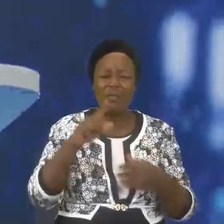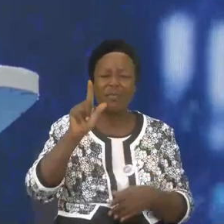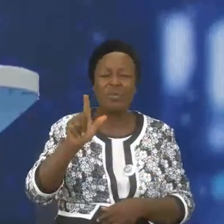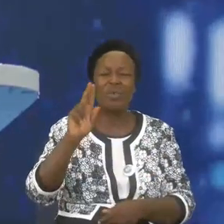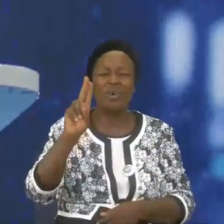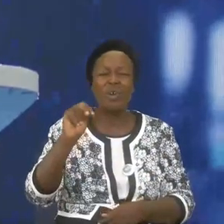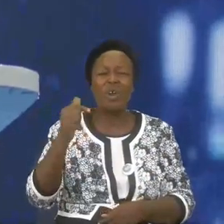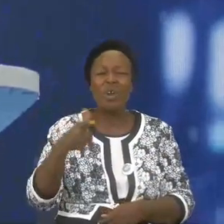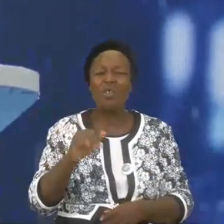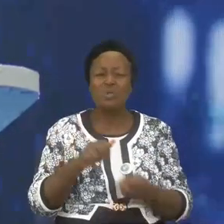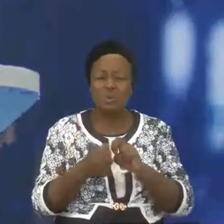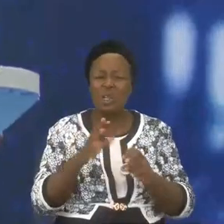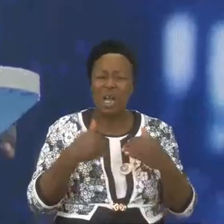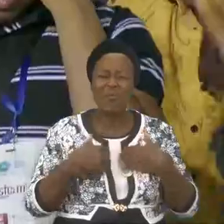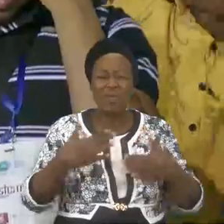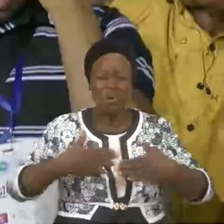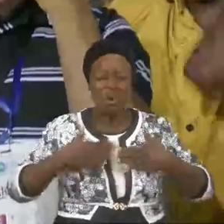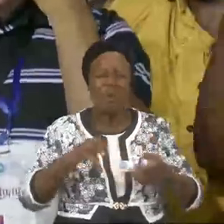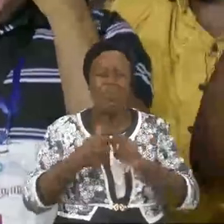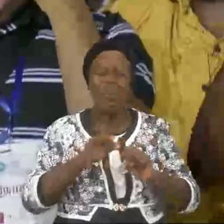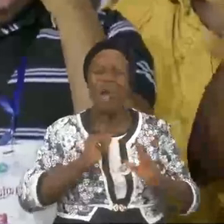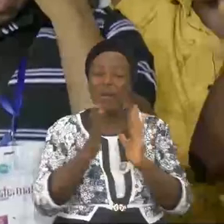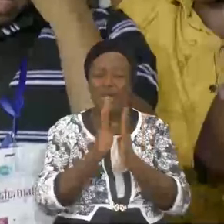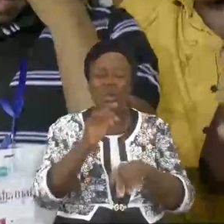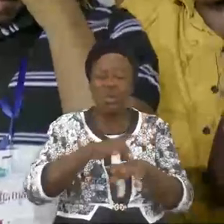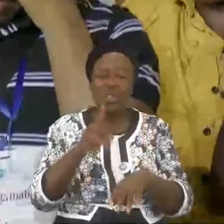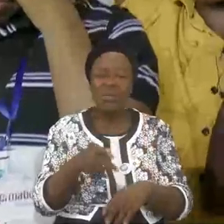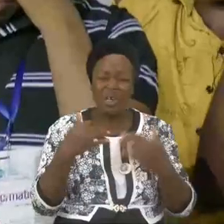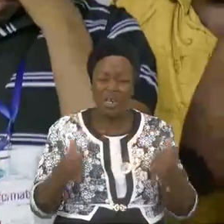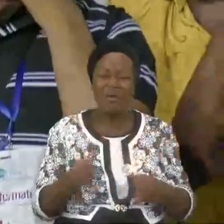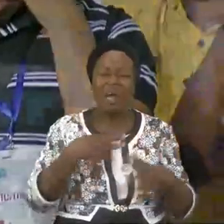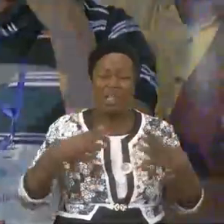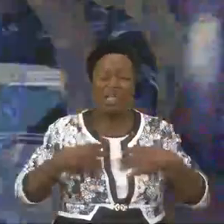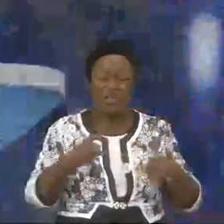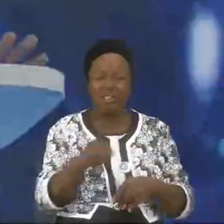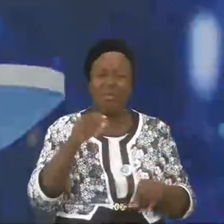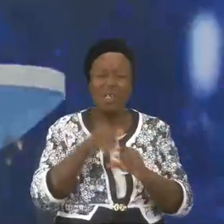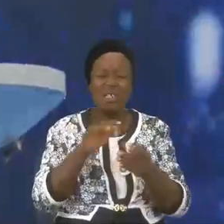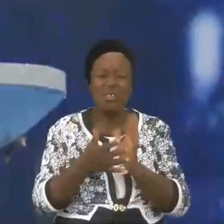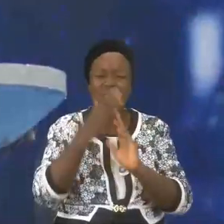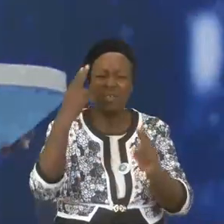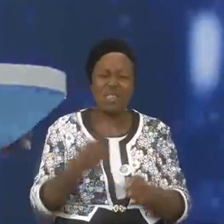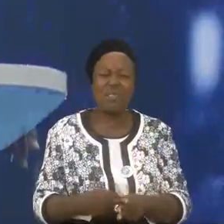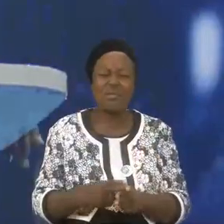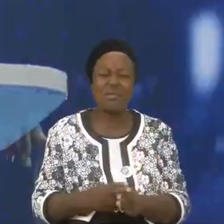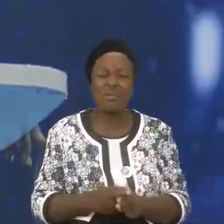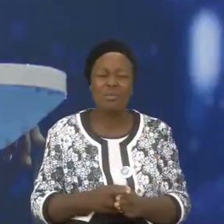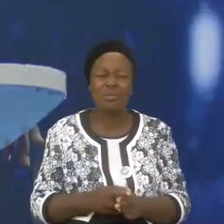poumons, ils ont problèmes respiratoires, touche-les maintenant. Guéris-les au nom de